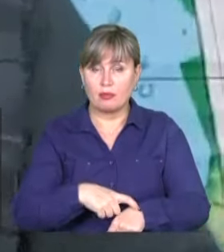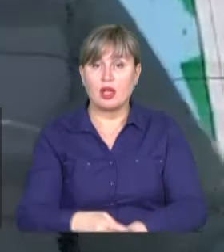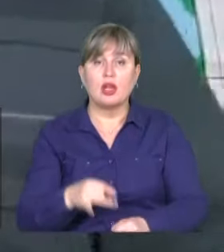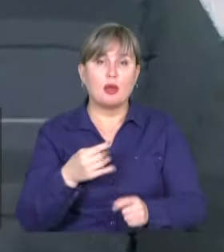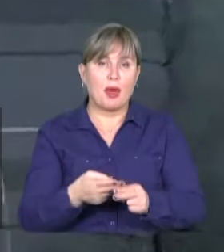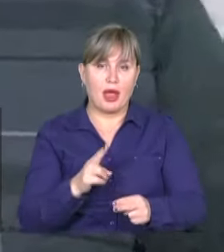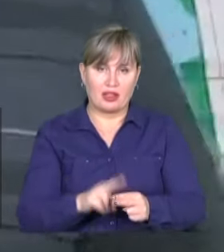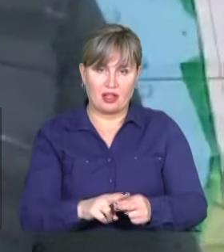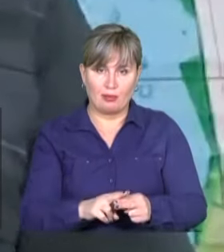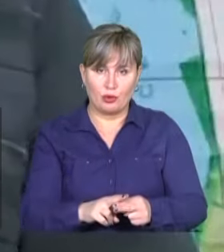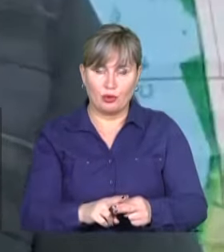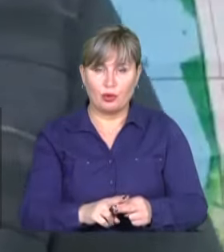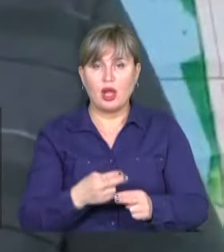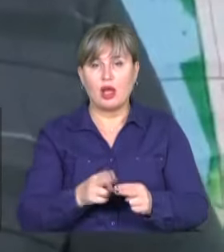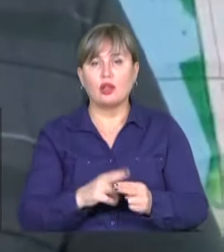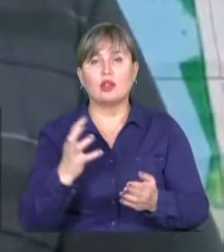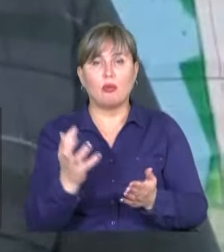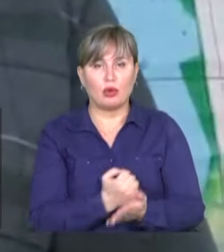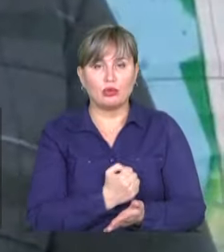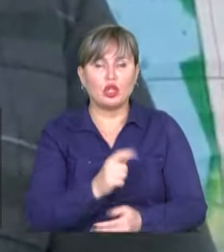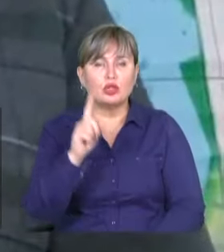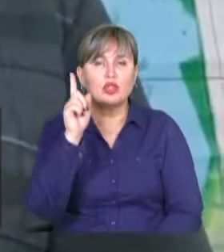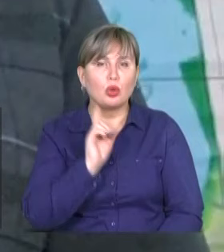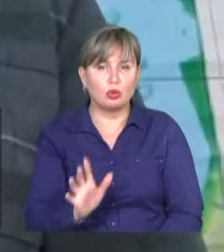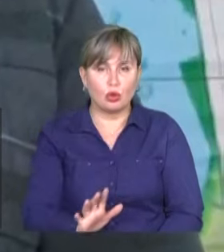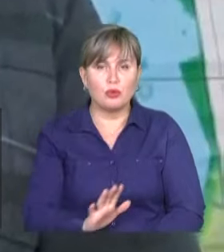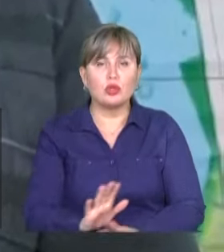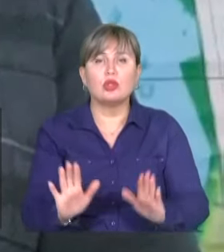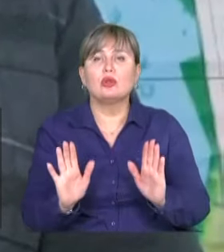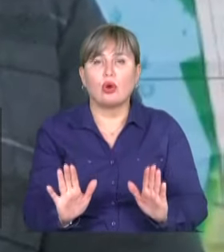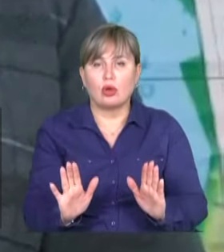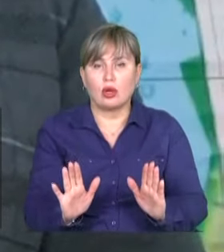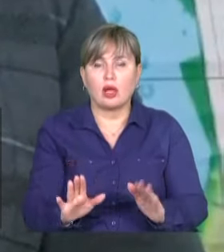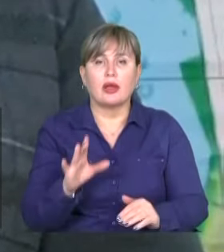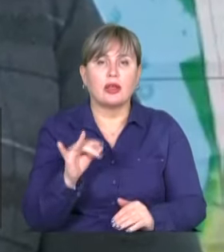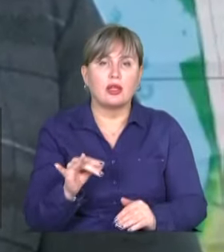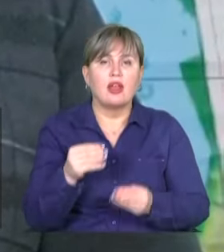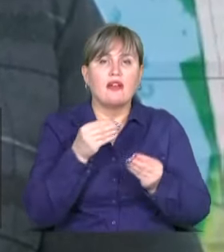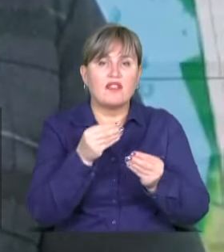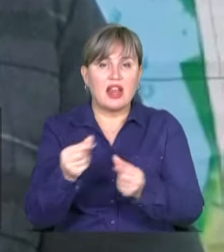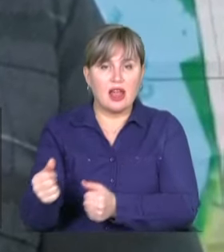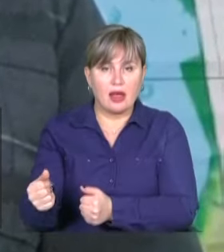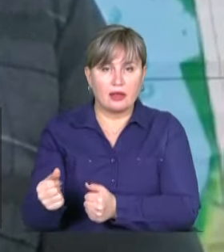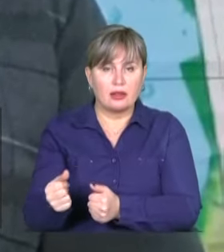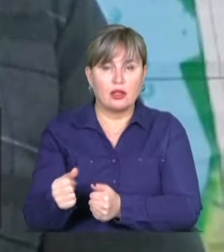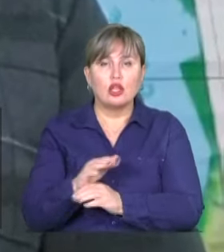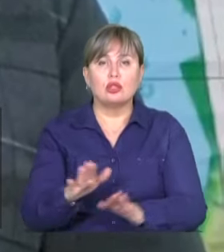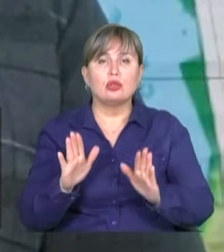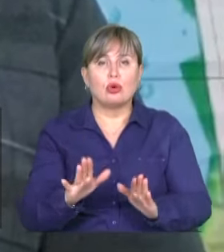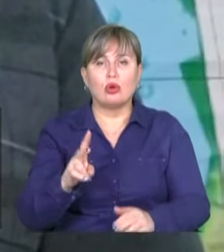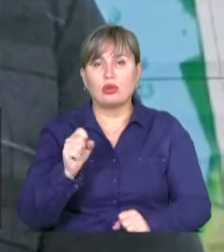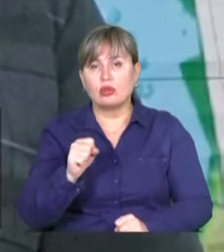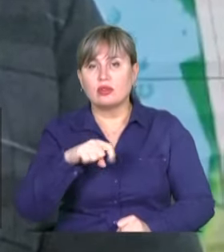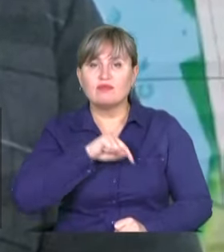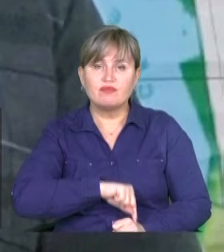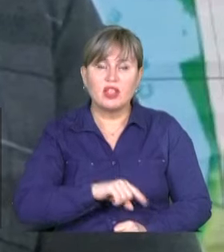поэтому это вызывает неудобство, не только неудобство, это влияет на не только на когнитивную